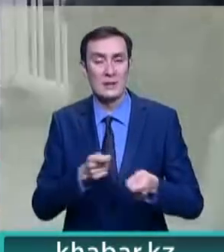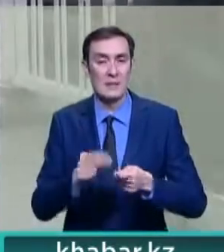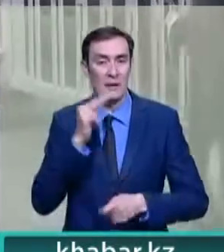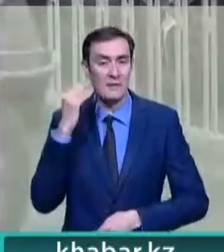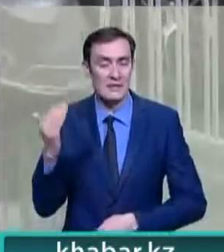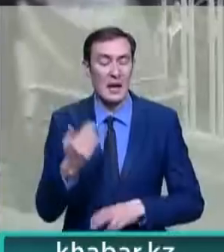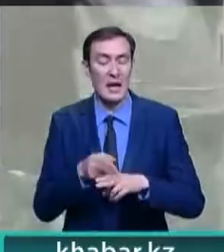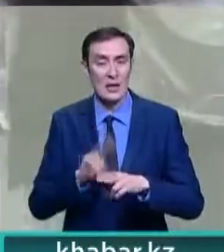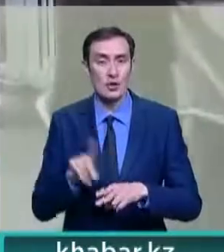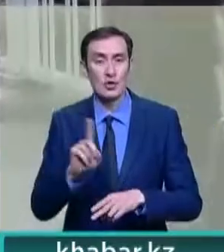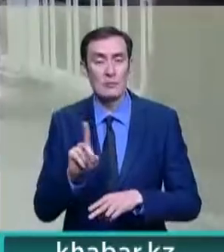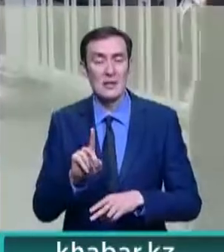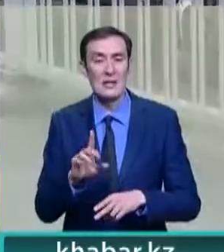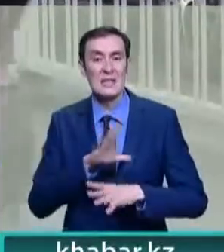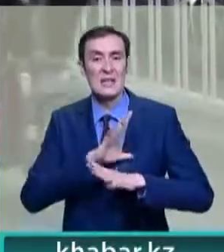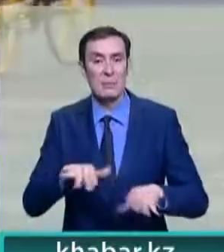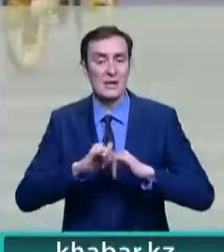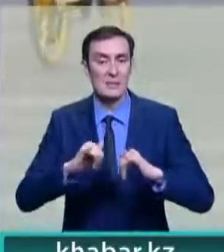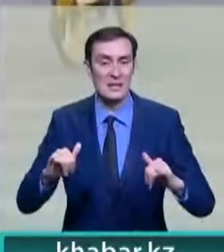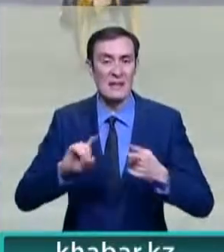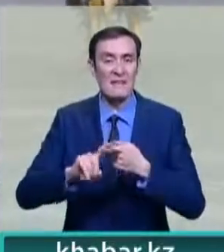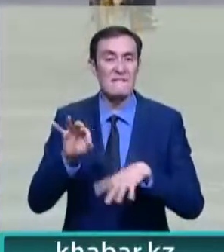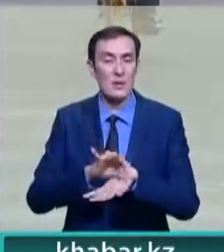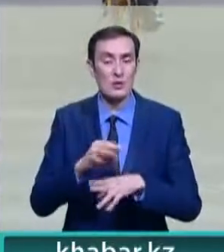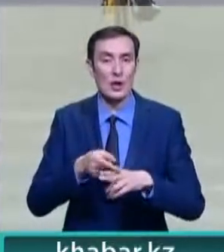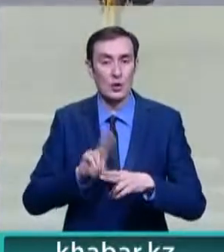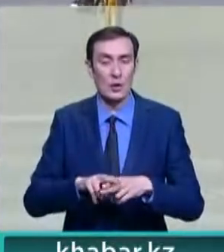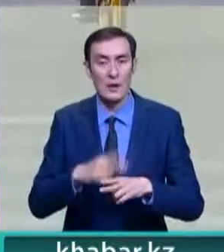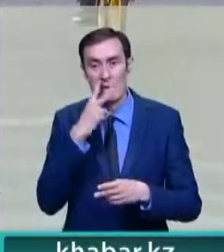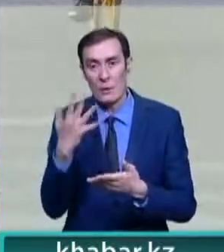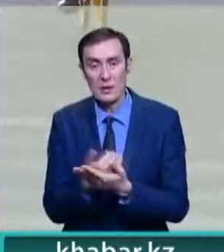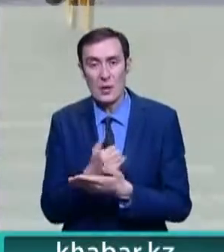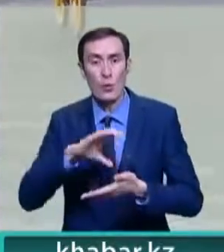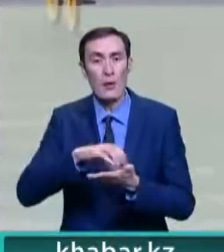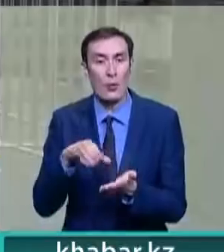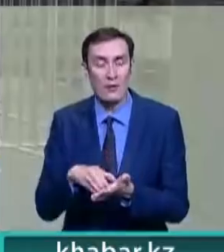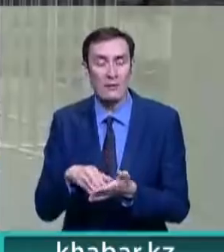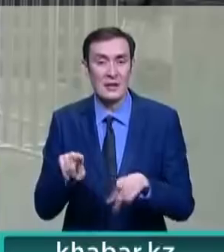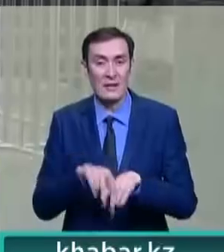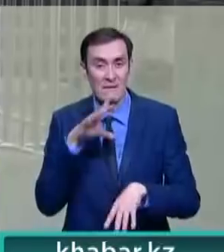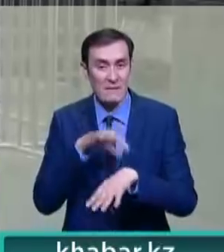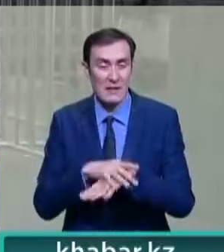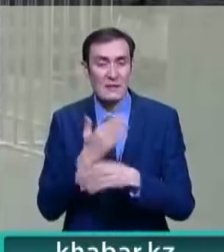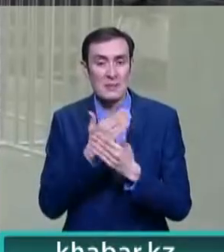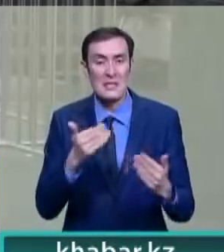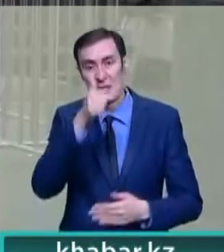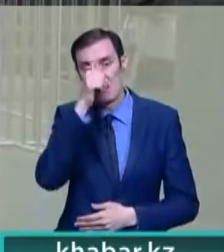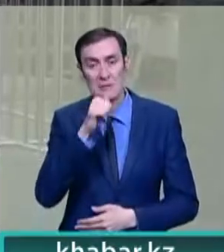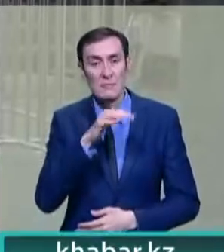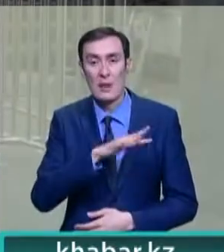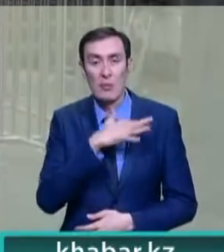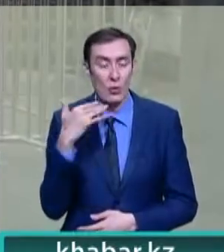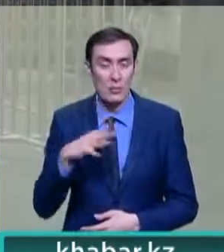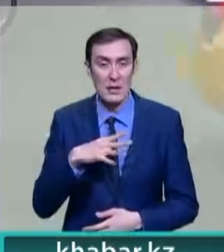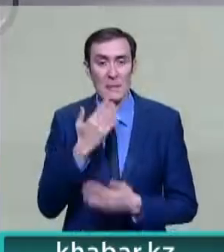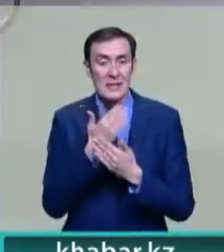правительстве. Это сделано в целях предотвращения распространения вируса, который находят на упаковках. Таких случаев за последние месяцы было немало.